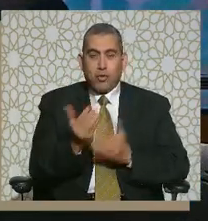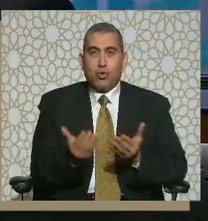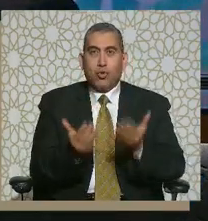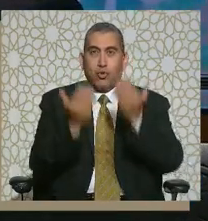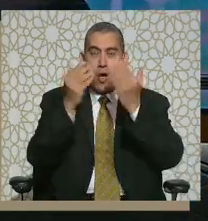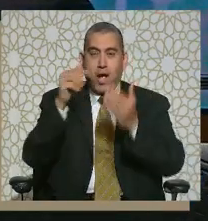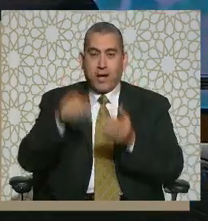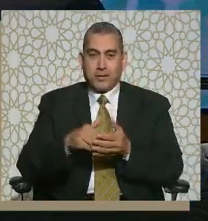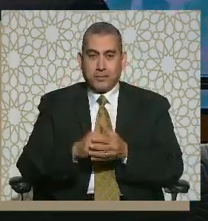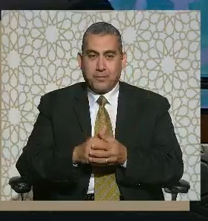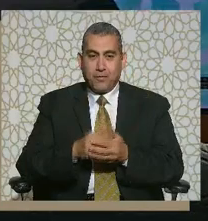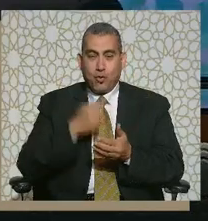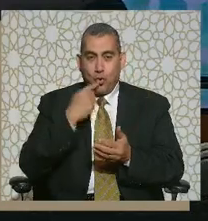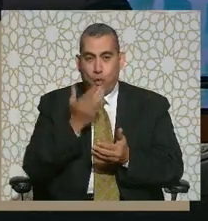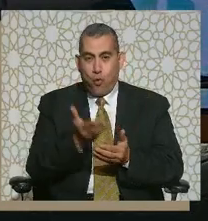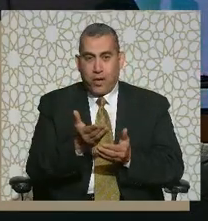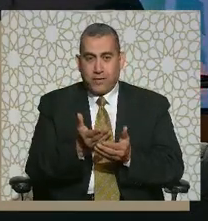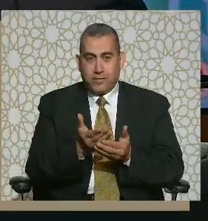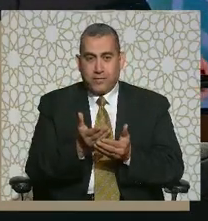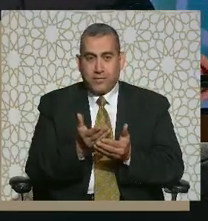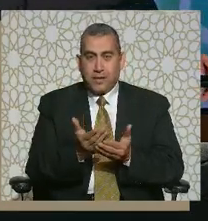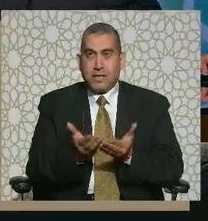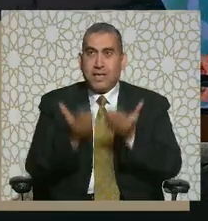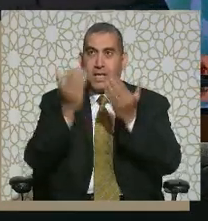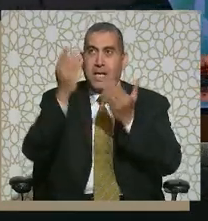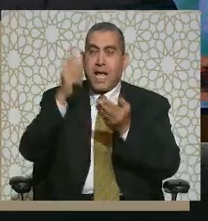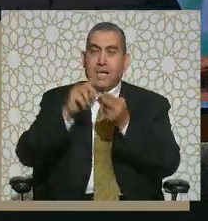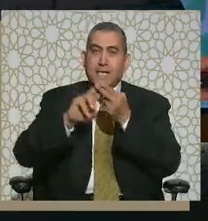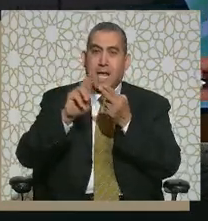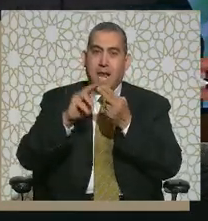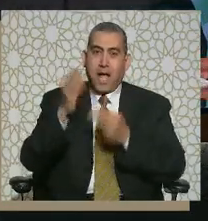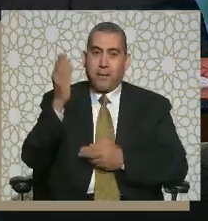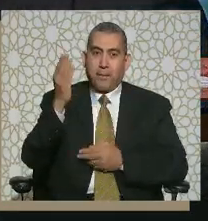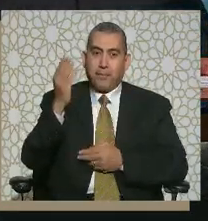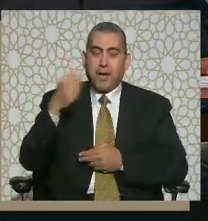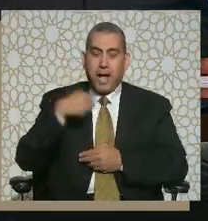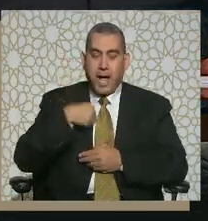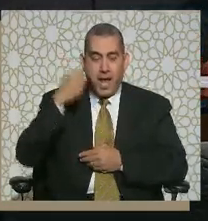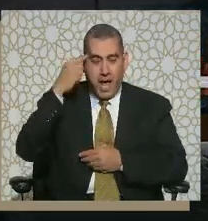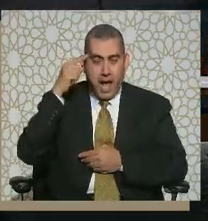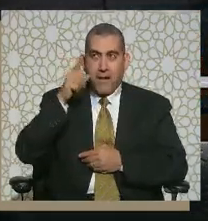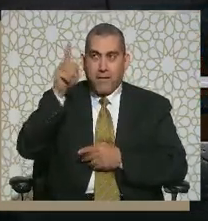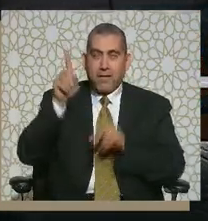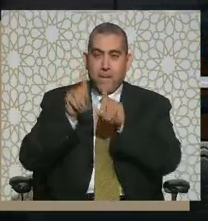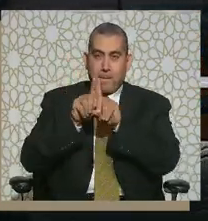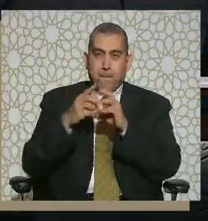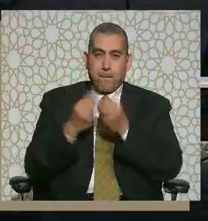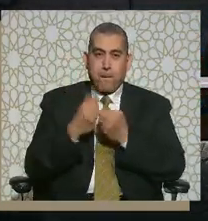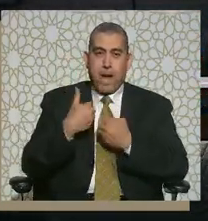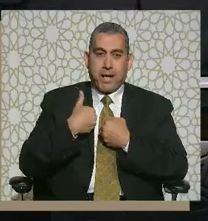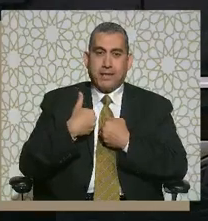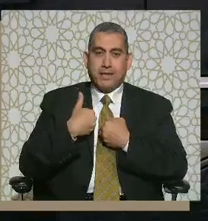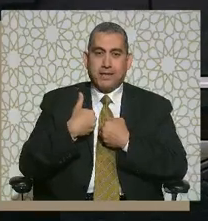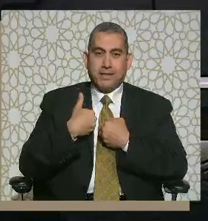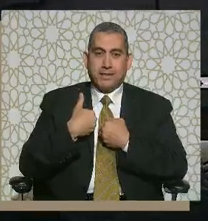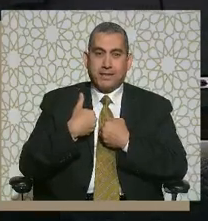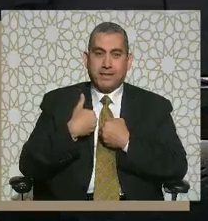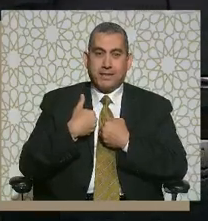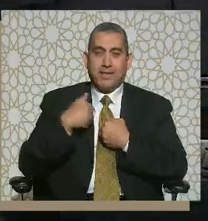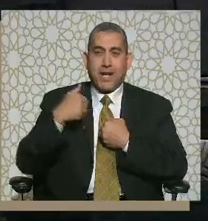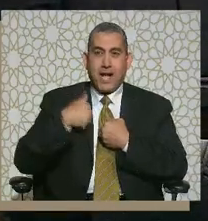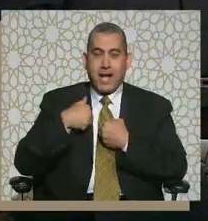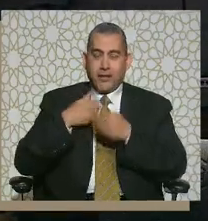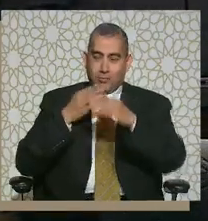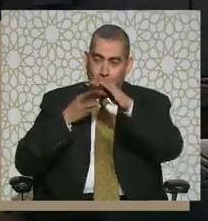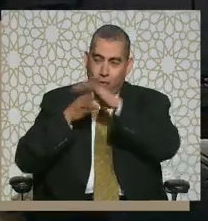ده ونقول يا سلام إني أعلم أنك معي، وإني قد دخلت